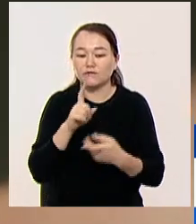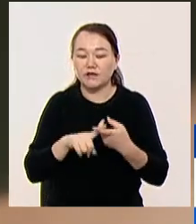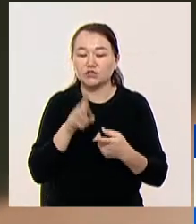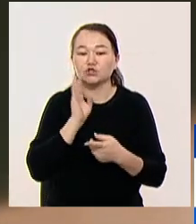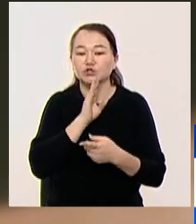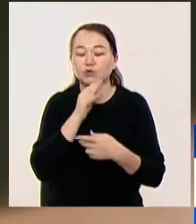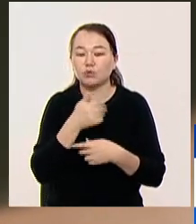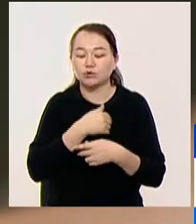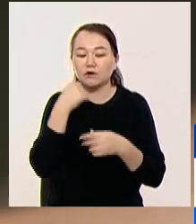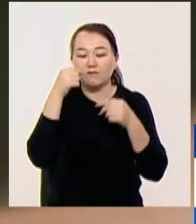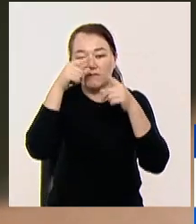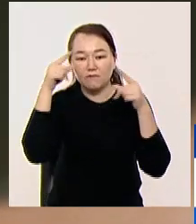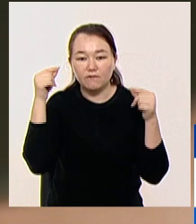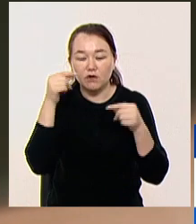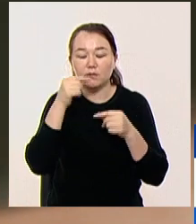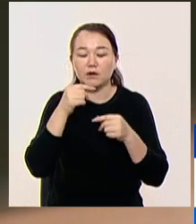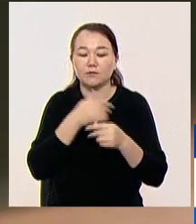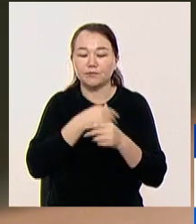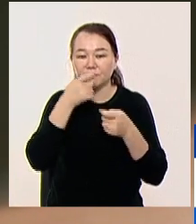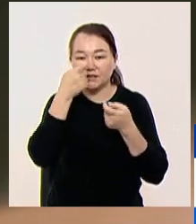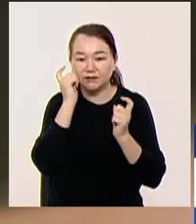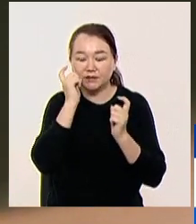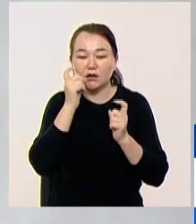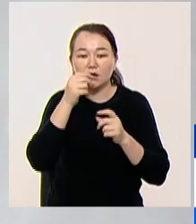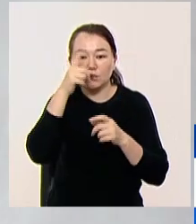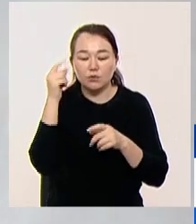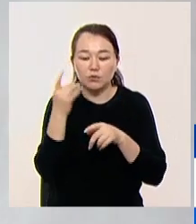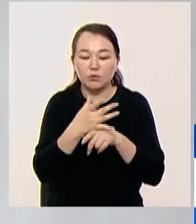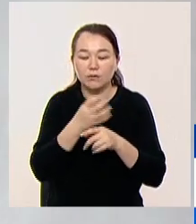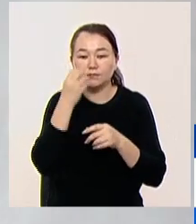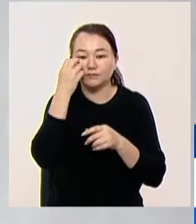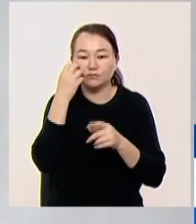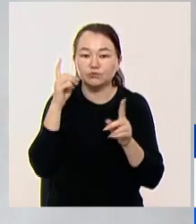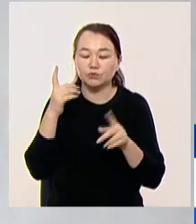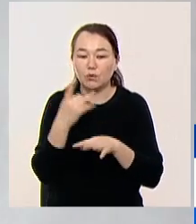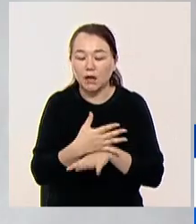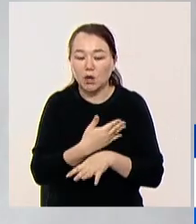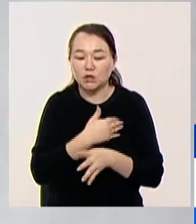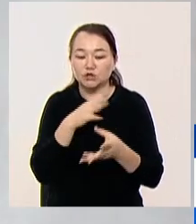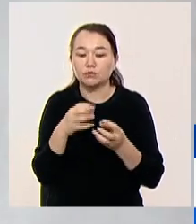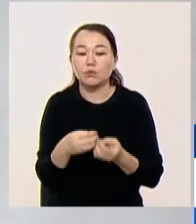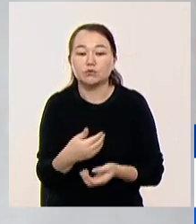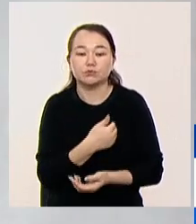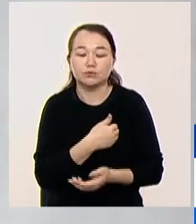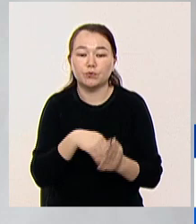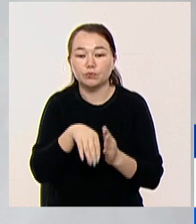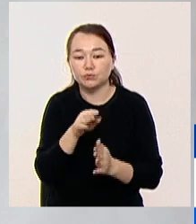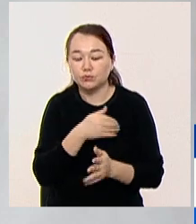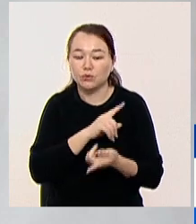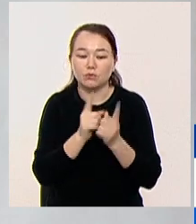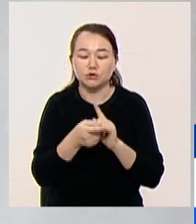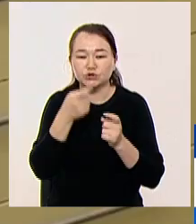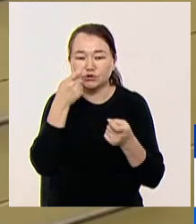хотели изменить форму бровей, сделать блефаропластику, убрать брыли и удалить бородавки. Вот только вместо желаемого результата получили гноящиеся